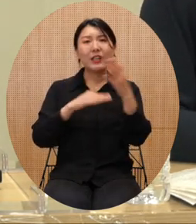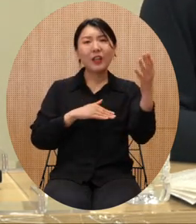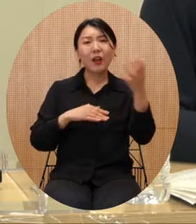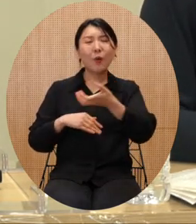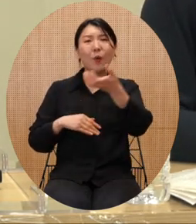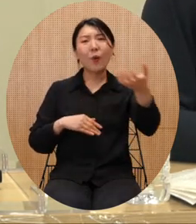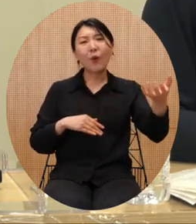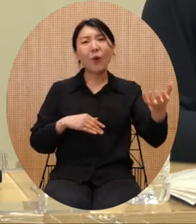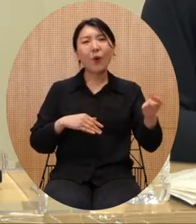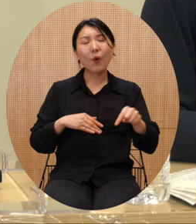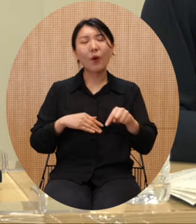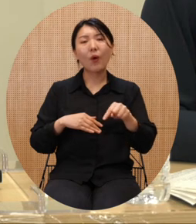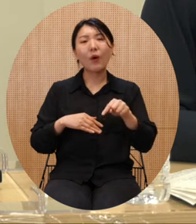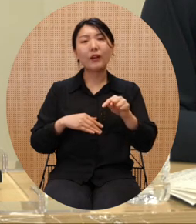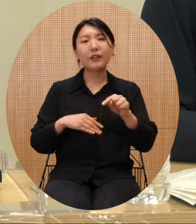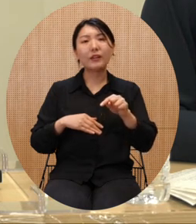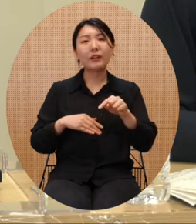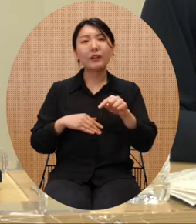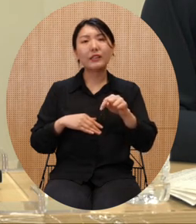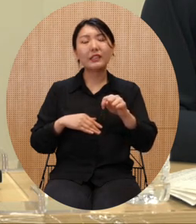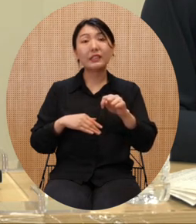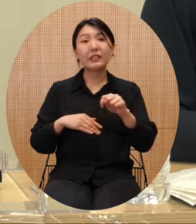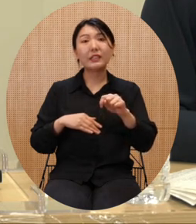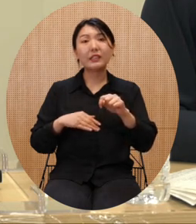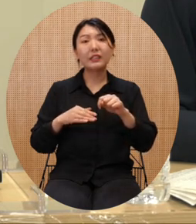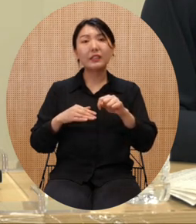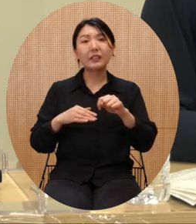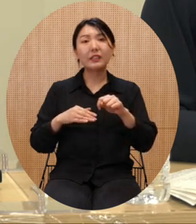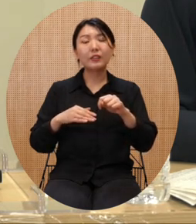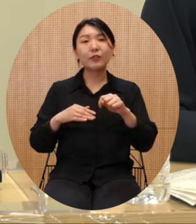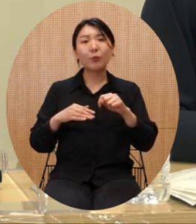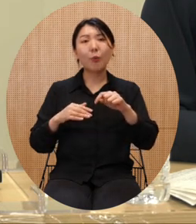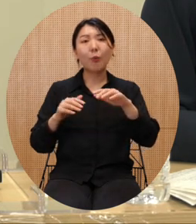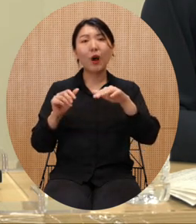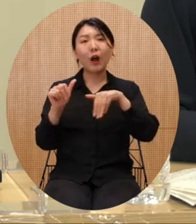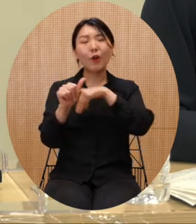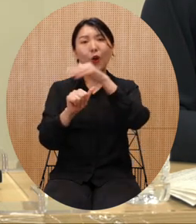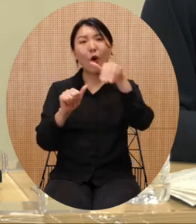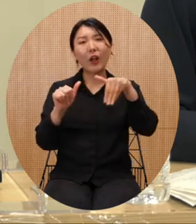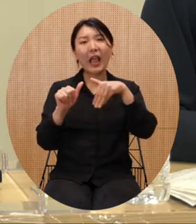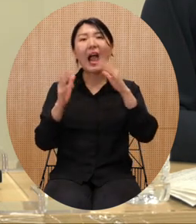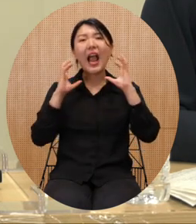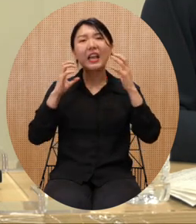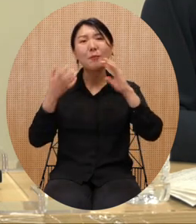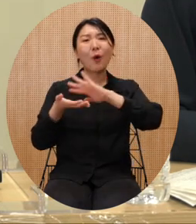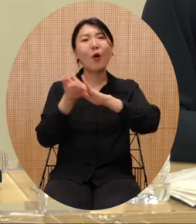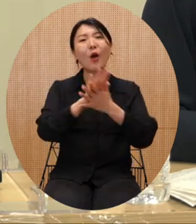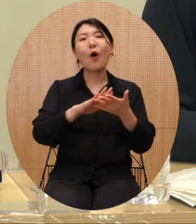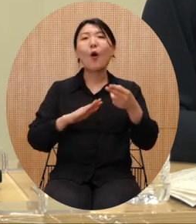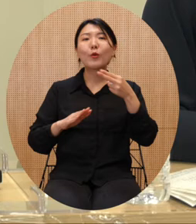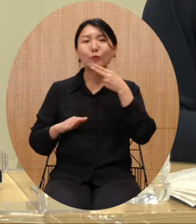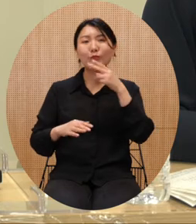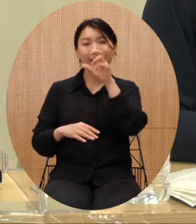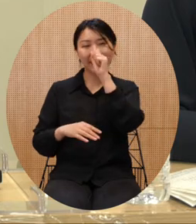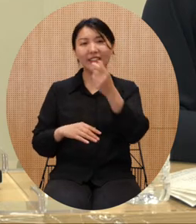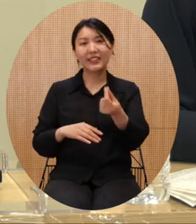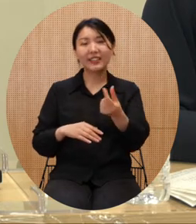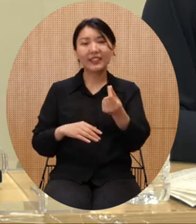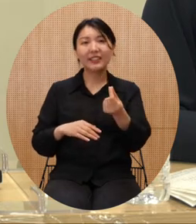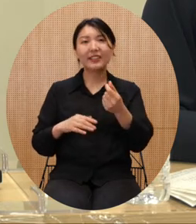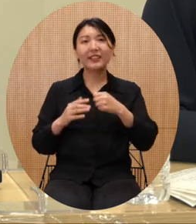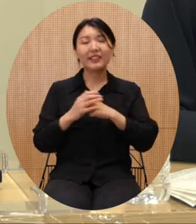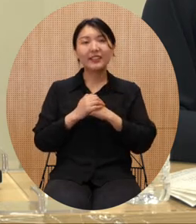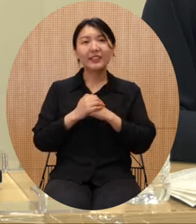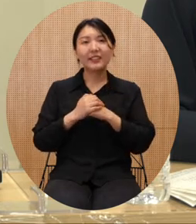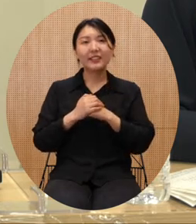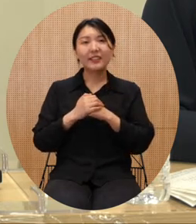없었으면 좋겠다. 학교 그런 교육 환경에 이런 변화가 없었으면 좋겠다라는 아이들의 그런 입장으로 눈이 계속